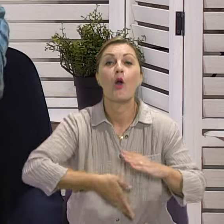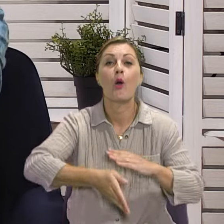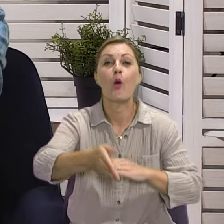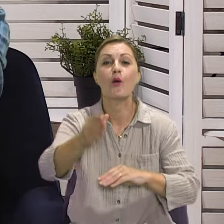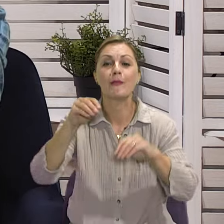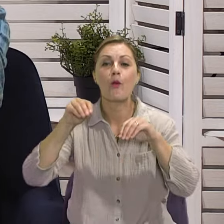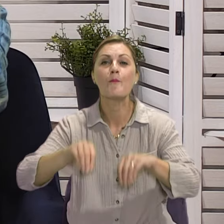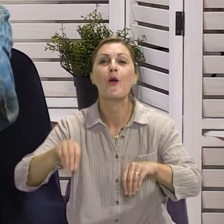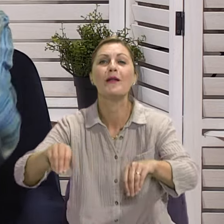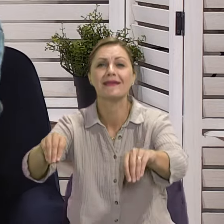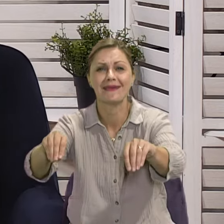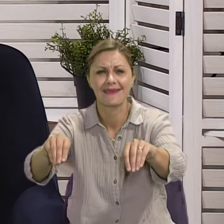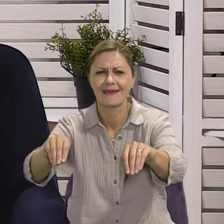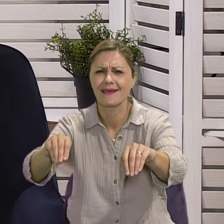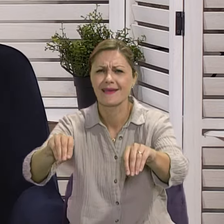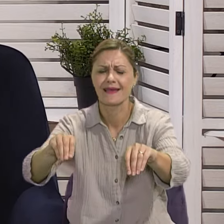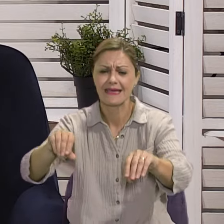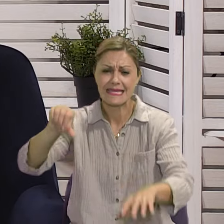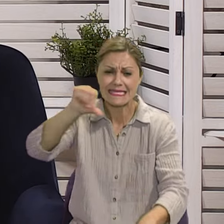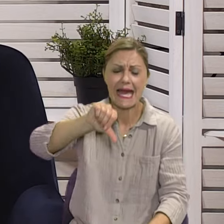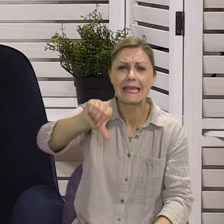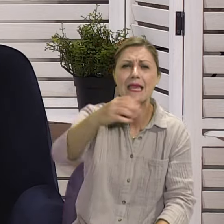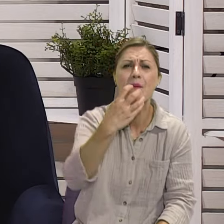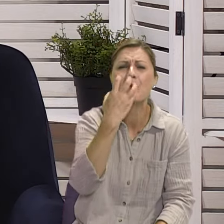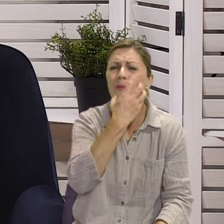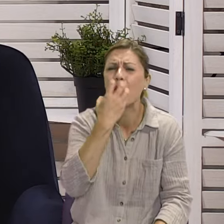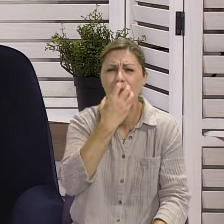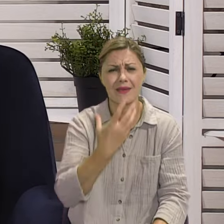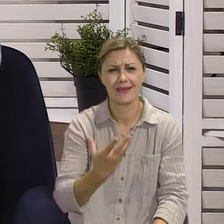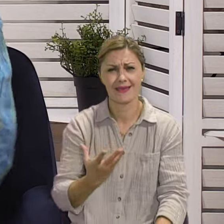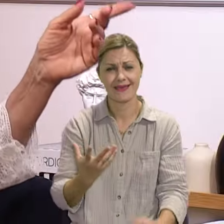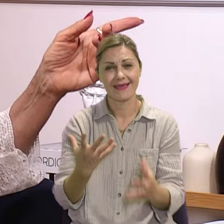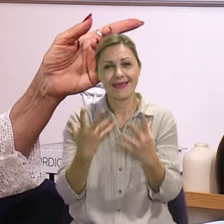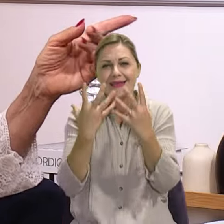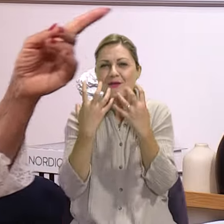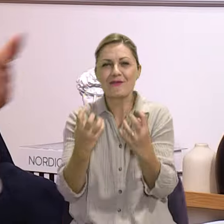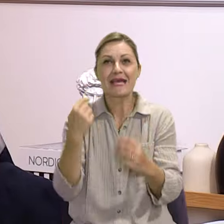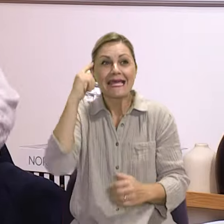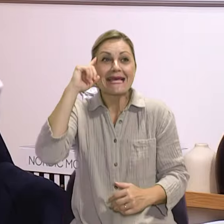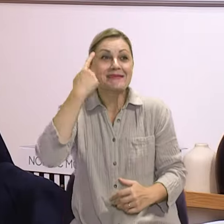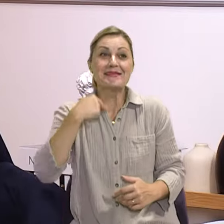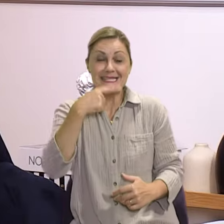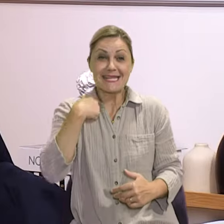u svoje polje. Ide odmah zalit pome. Ja sam mislila da će treći skoči u more.